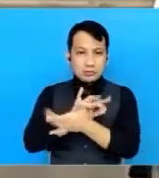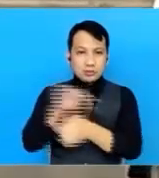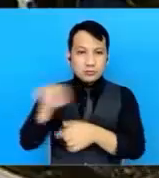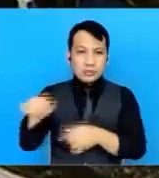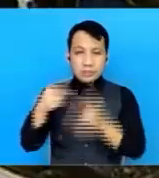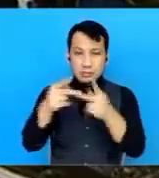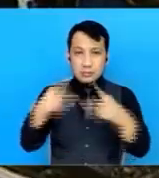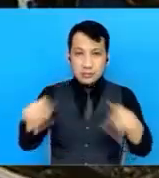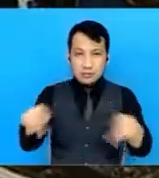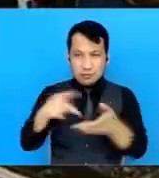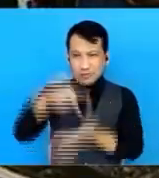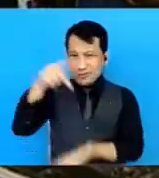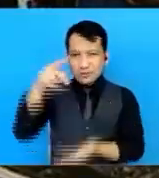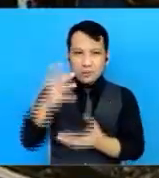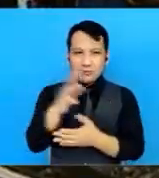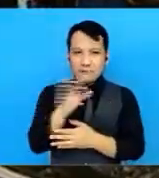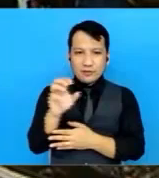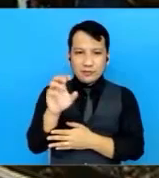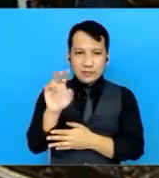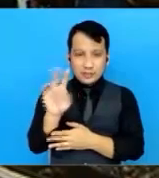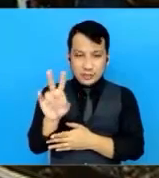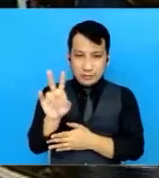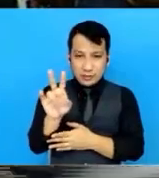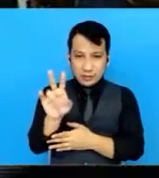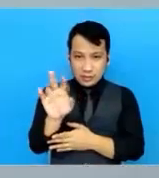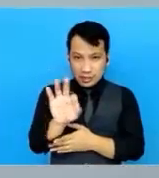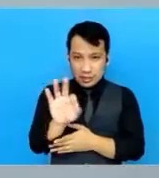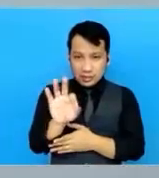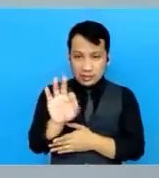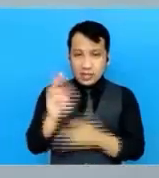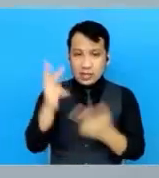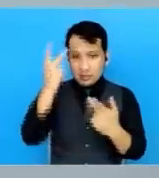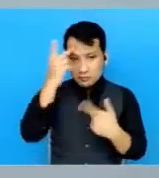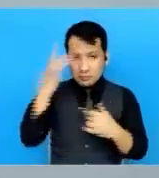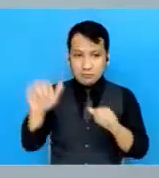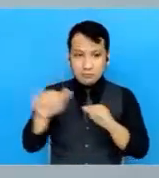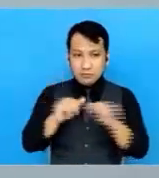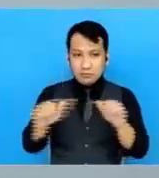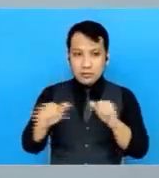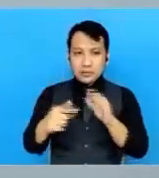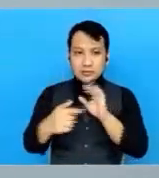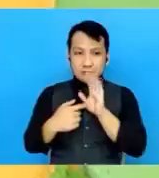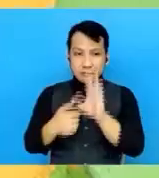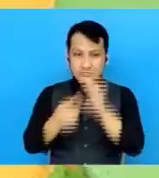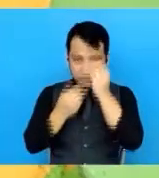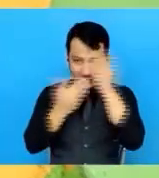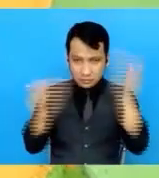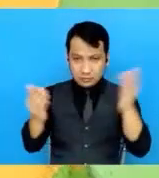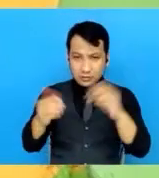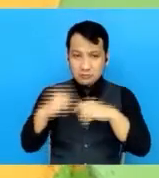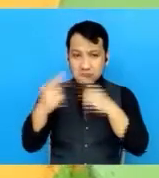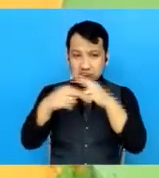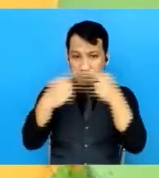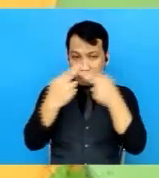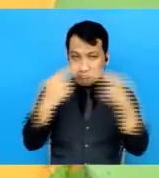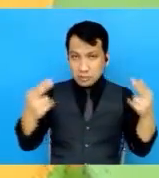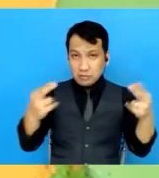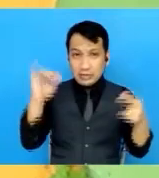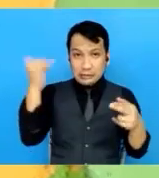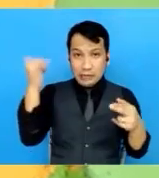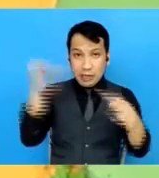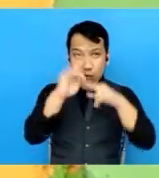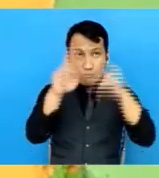Pateros. 579 ang active cases. Kung makakatulong nga ba ang pagtatali ng yellow ribbon para mapababa ang mga